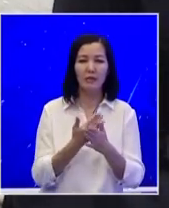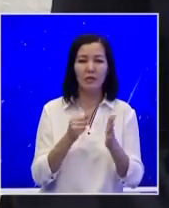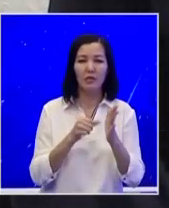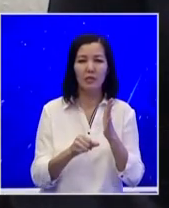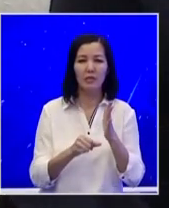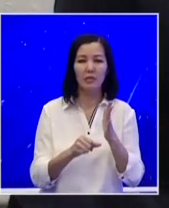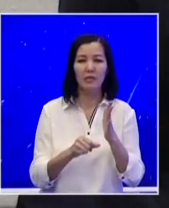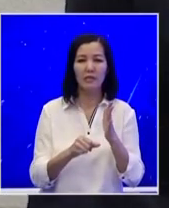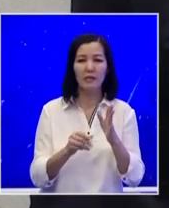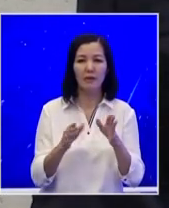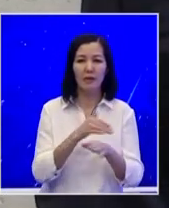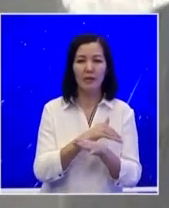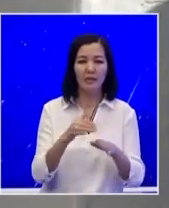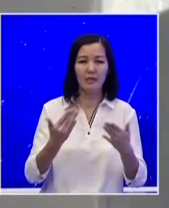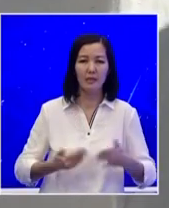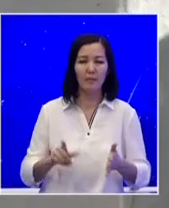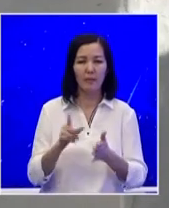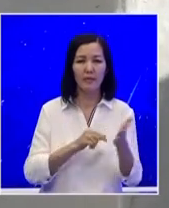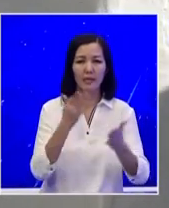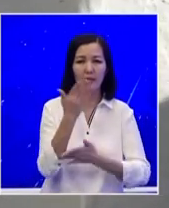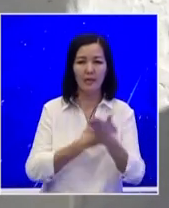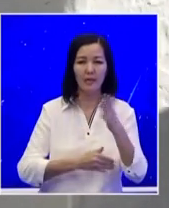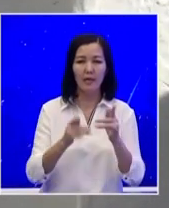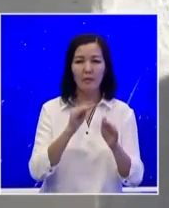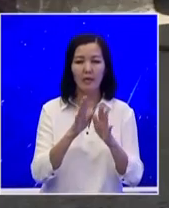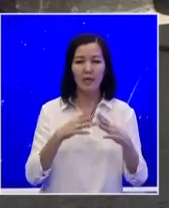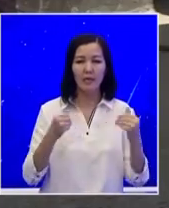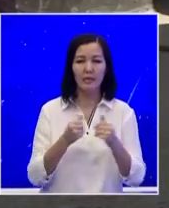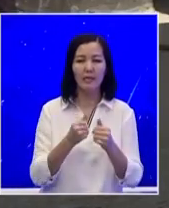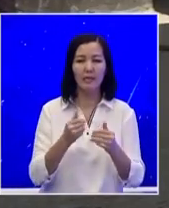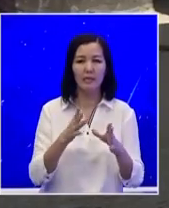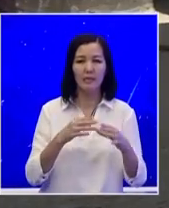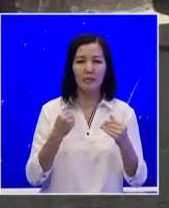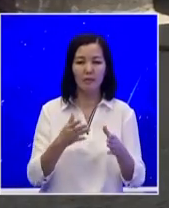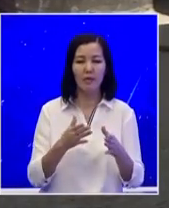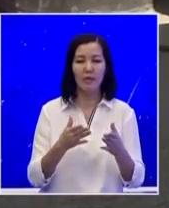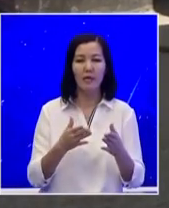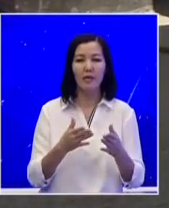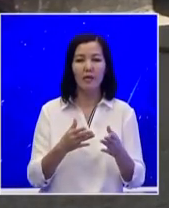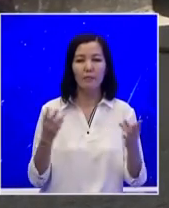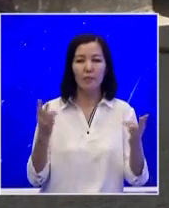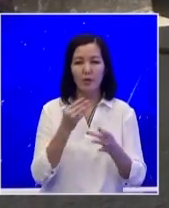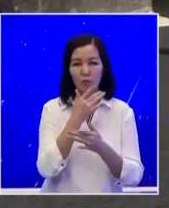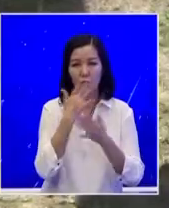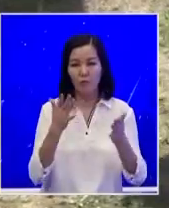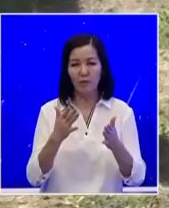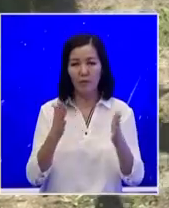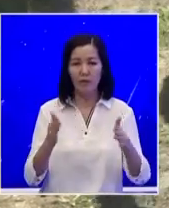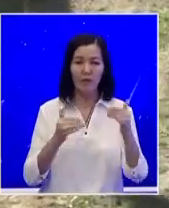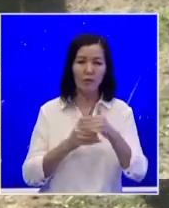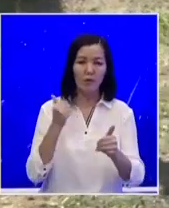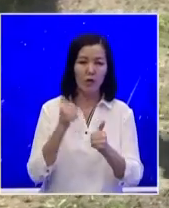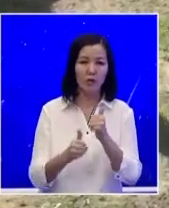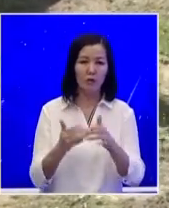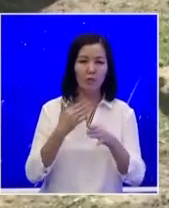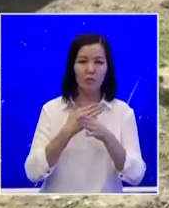60 адресам. В приоритете пенсионеры, инвалиды, многодетные и малообеспеченные семьи. Приход гостей с продуктовыми наборами каждому